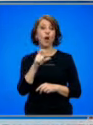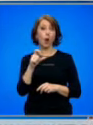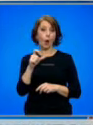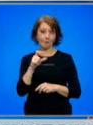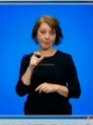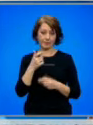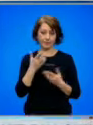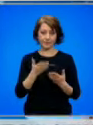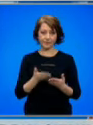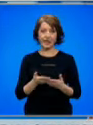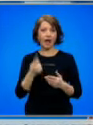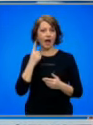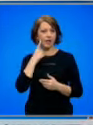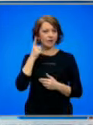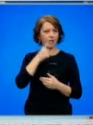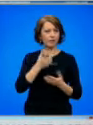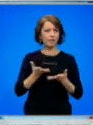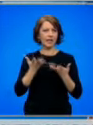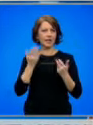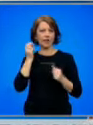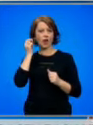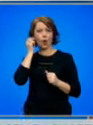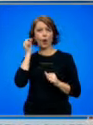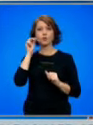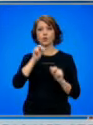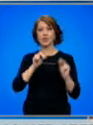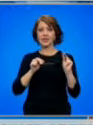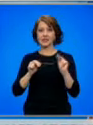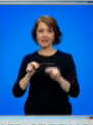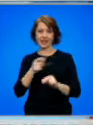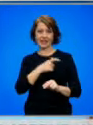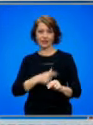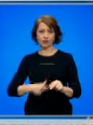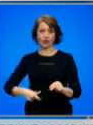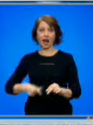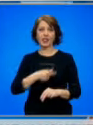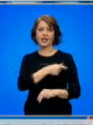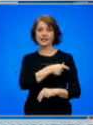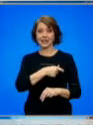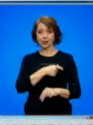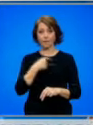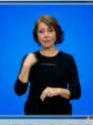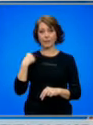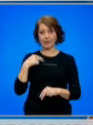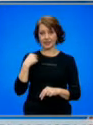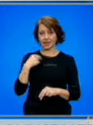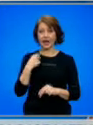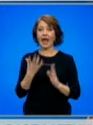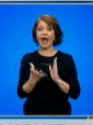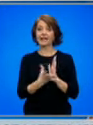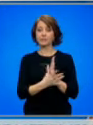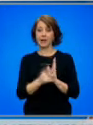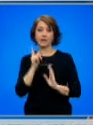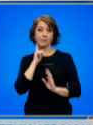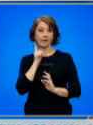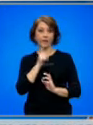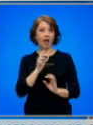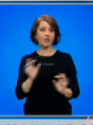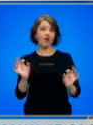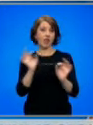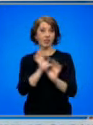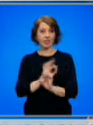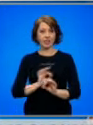нас от Министерския съвет. Дни преди консултативния съвет за национална сигурност при президента по въпроса за Скопие, експерти предупреждават, че все още